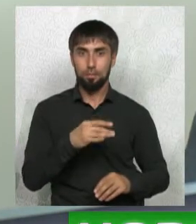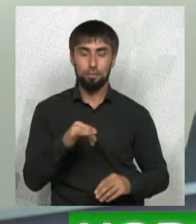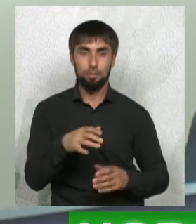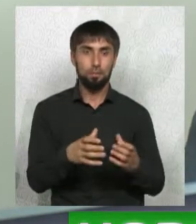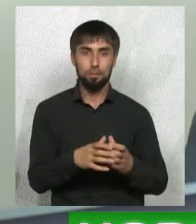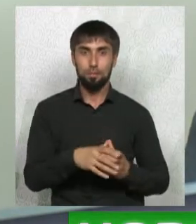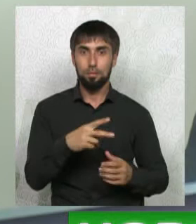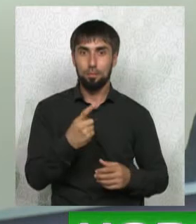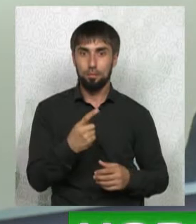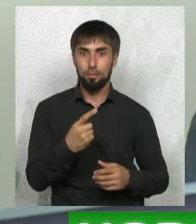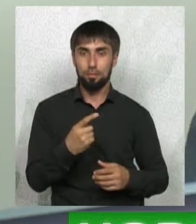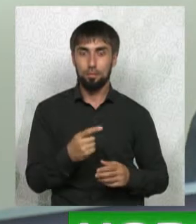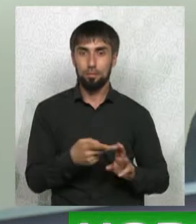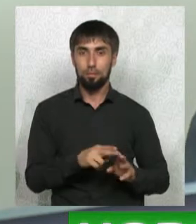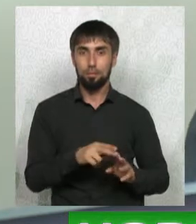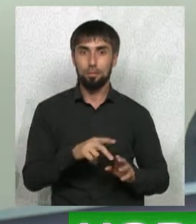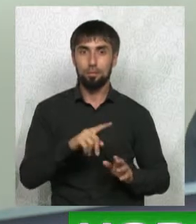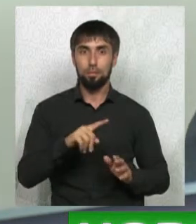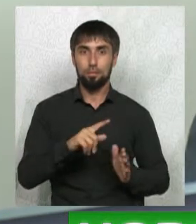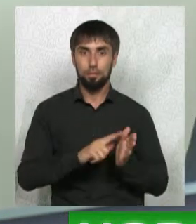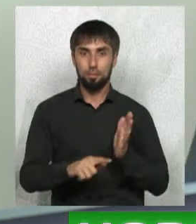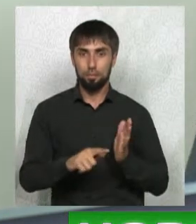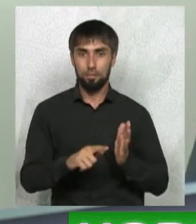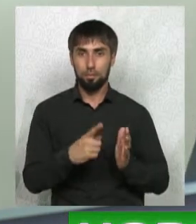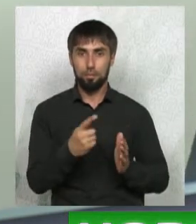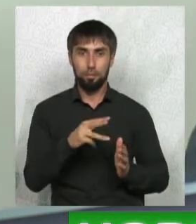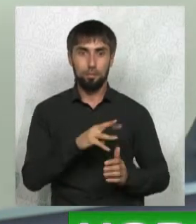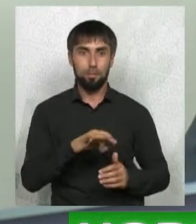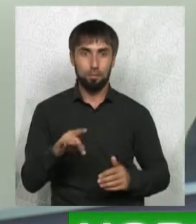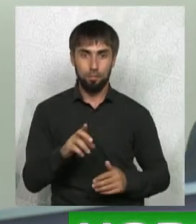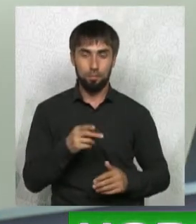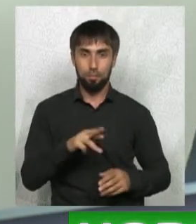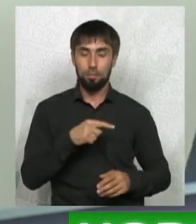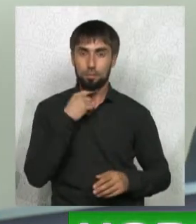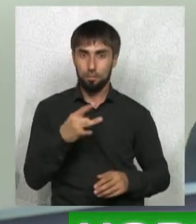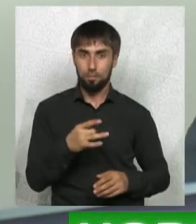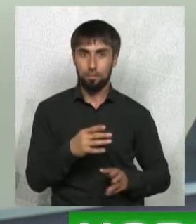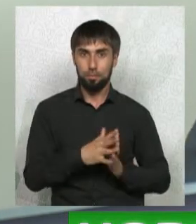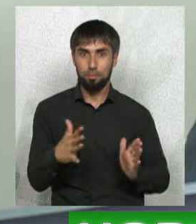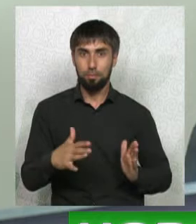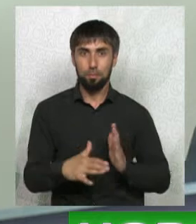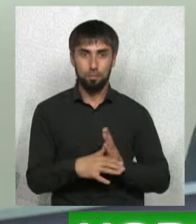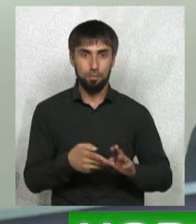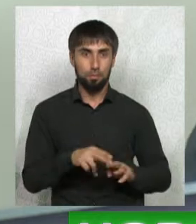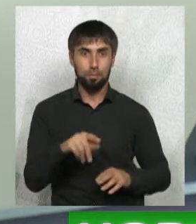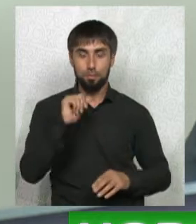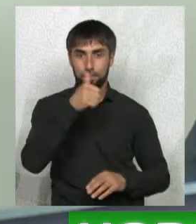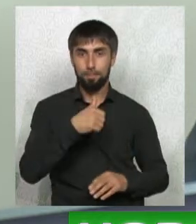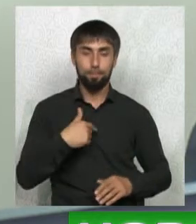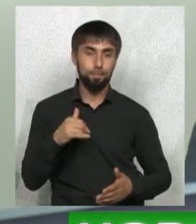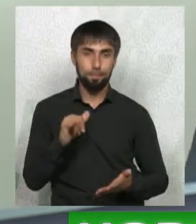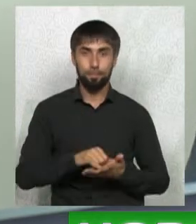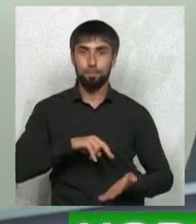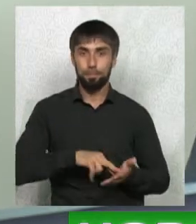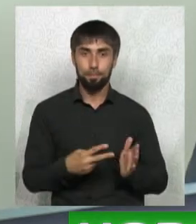составил 21,7 миллиарда рублей, что действительно для нашей республики значимо. В этом году мы поставили